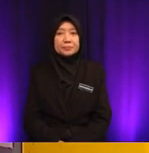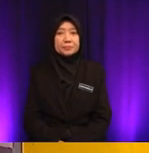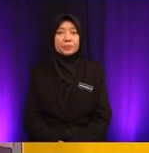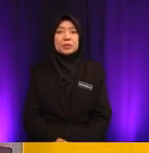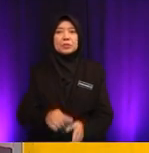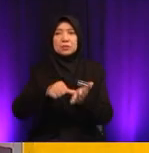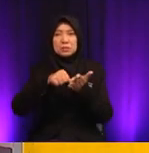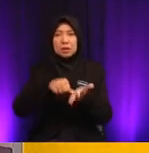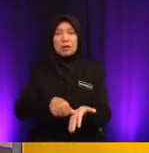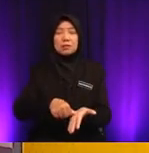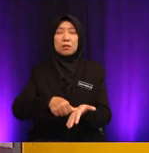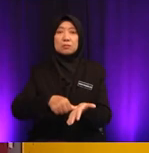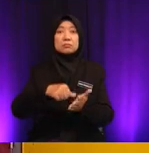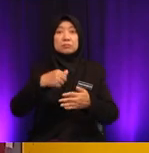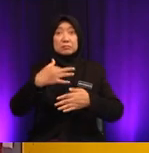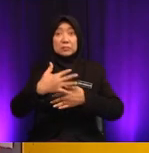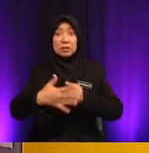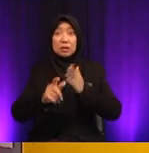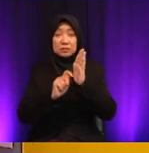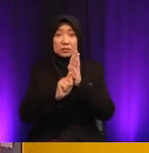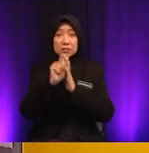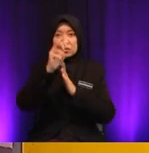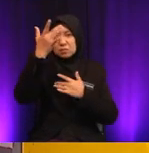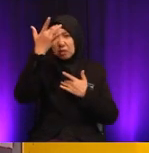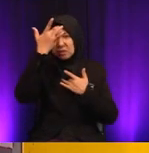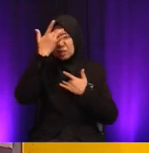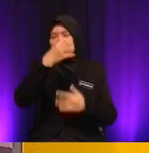darah tinggi sakit jantung